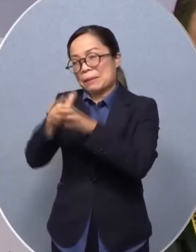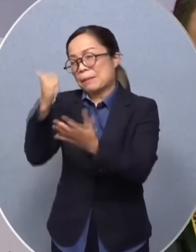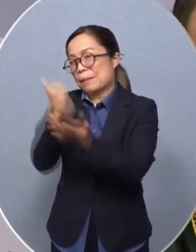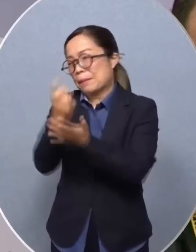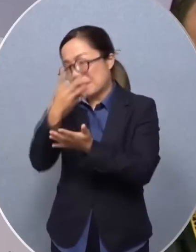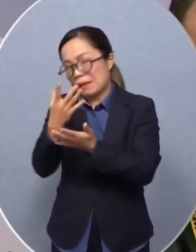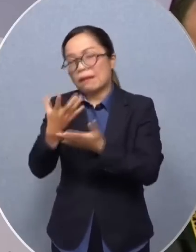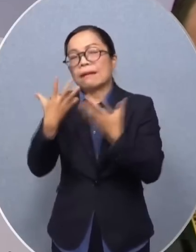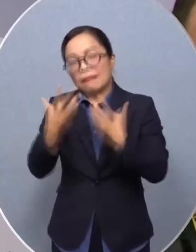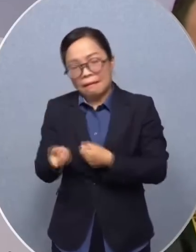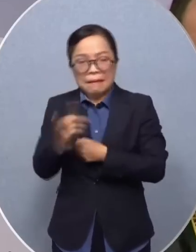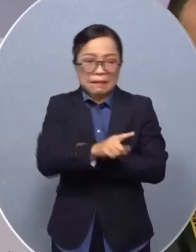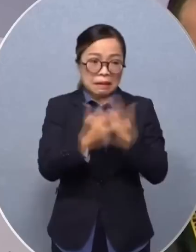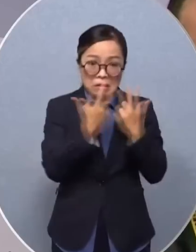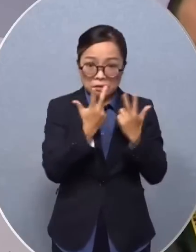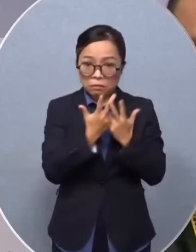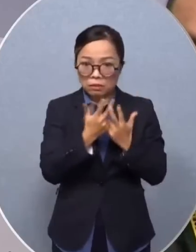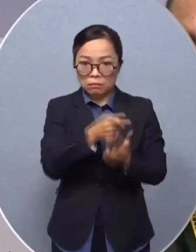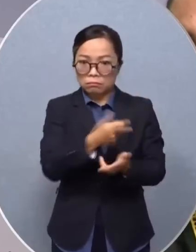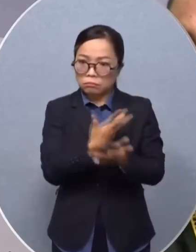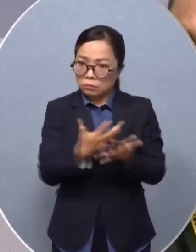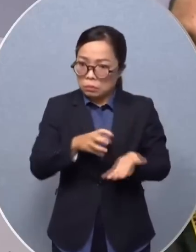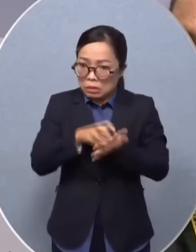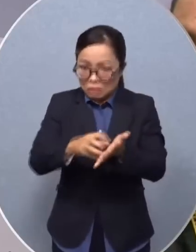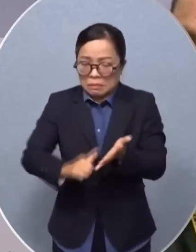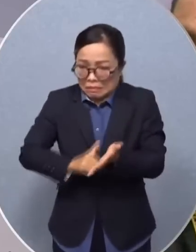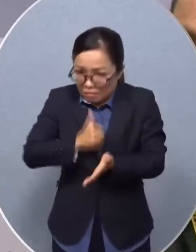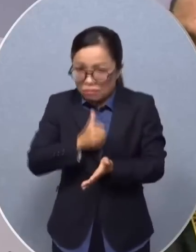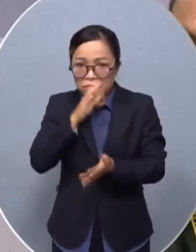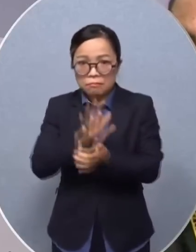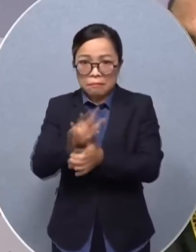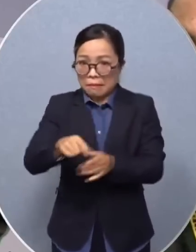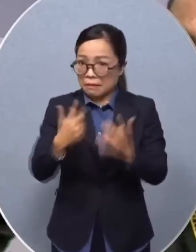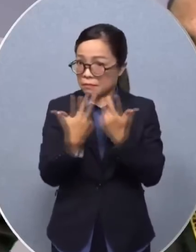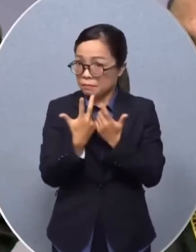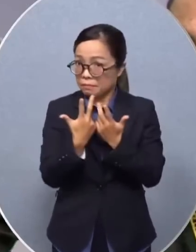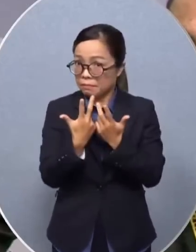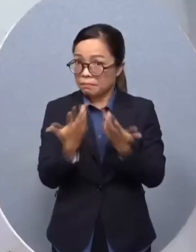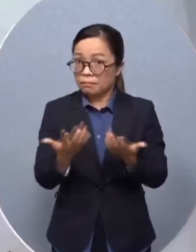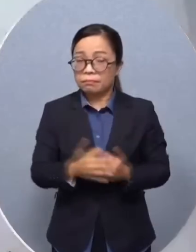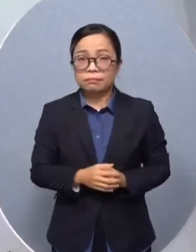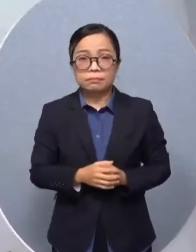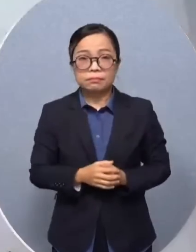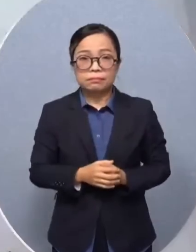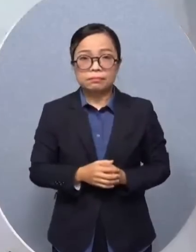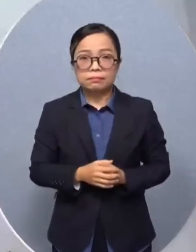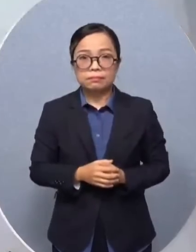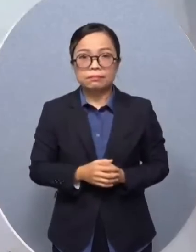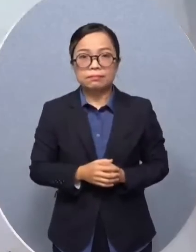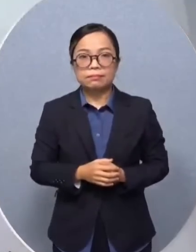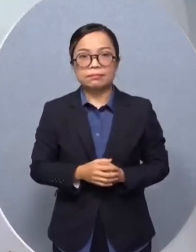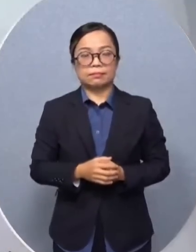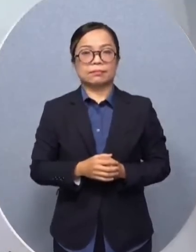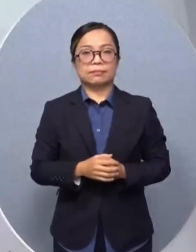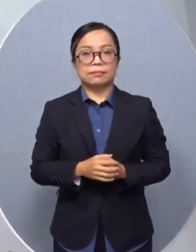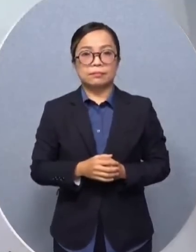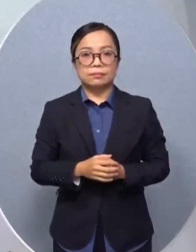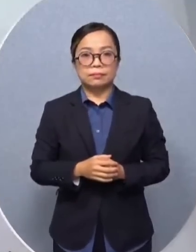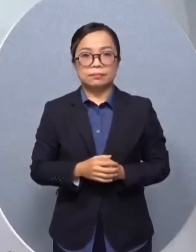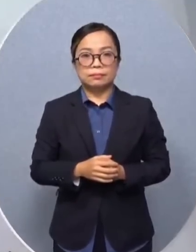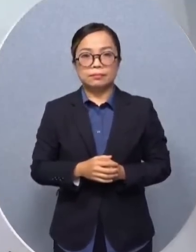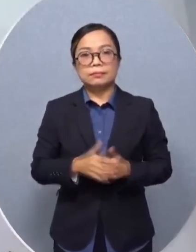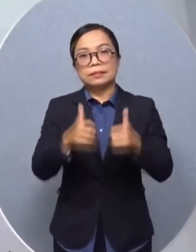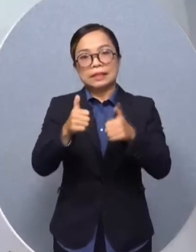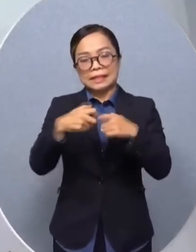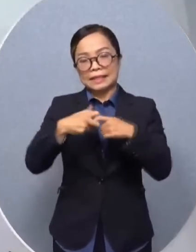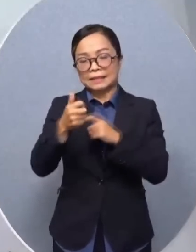不爱新北，你如何证明真心爱着新北？谢谢。 好， 谢